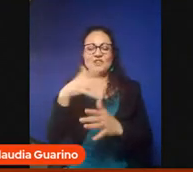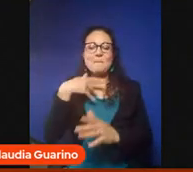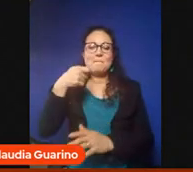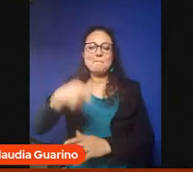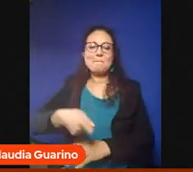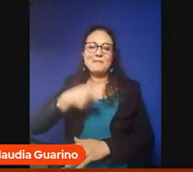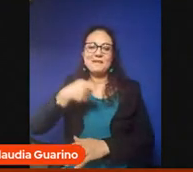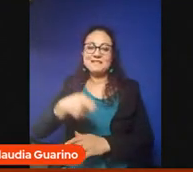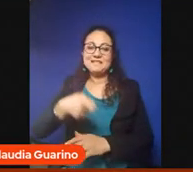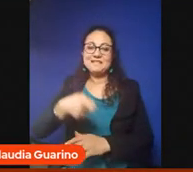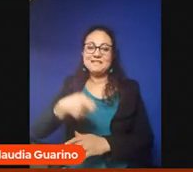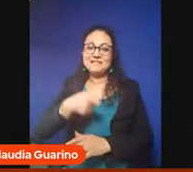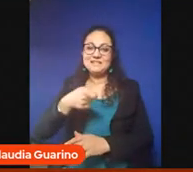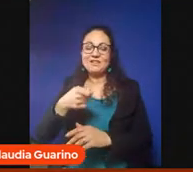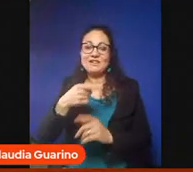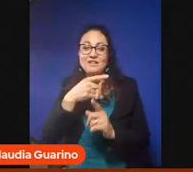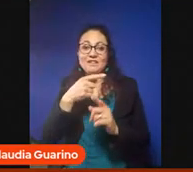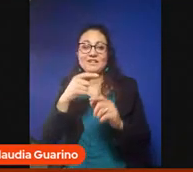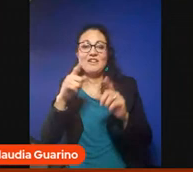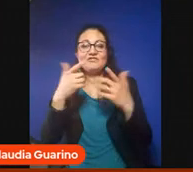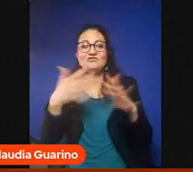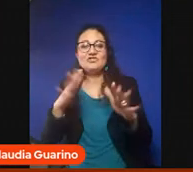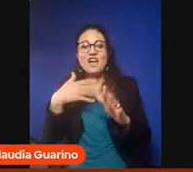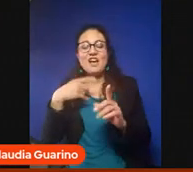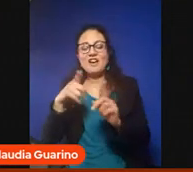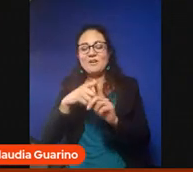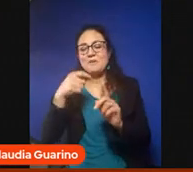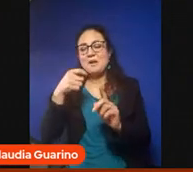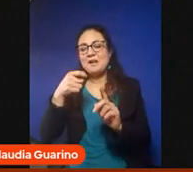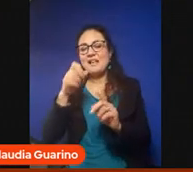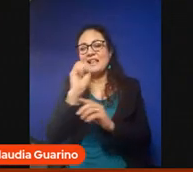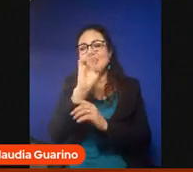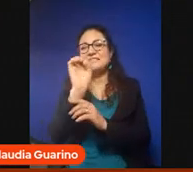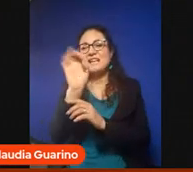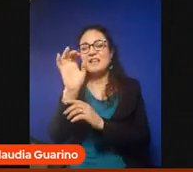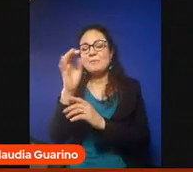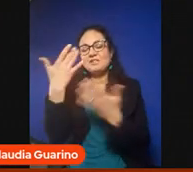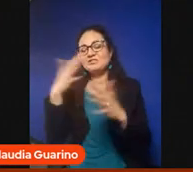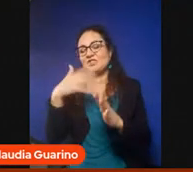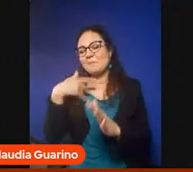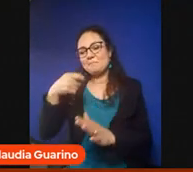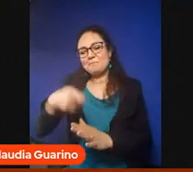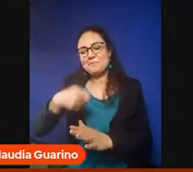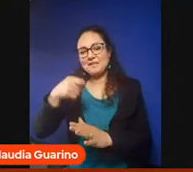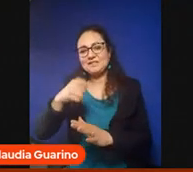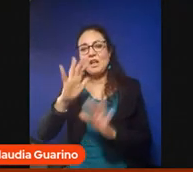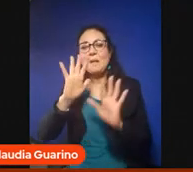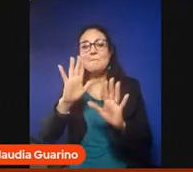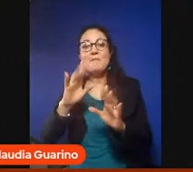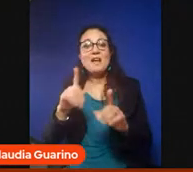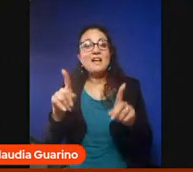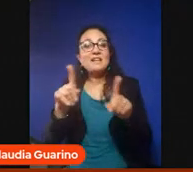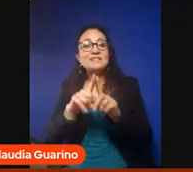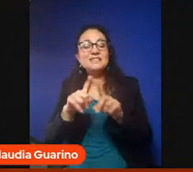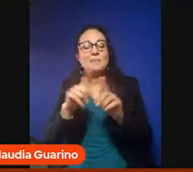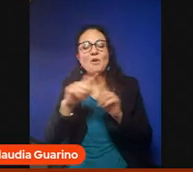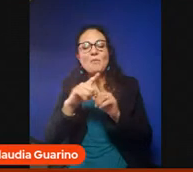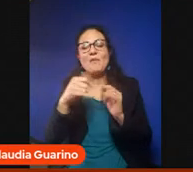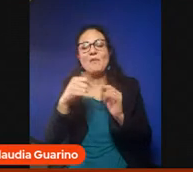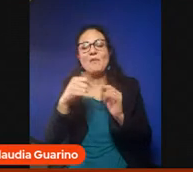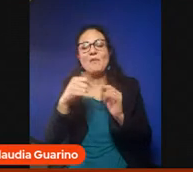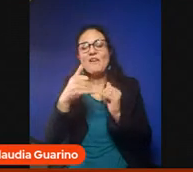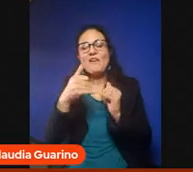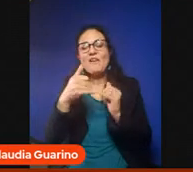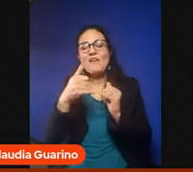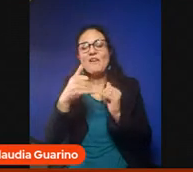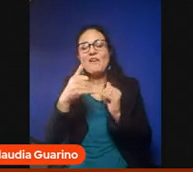in pensione dall'attività quotidiana di insegnamento, ma sempre sul filo della battaglia per costruire qualcosa di nuovo